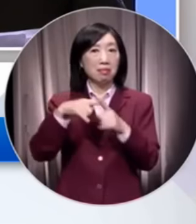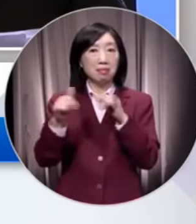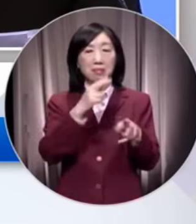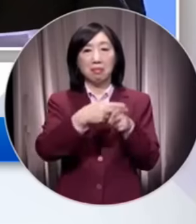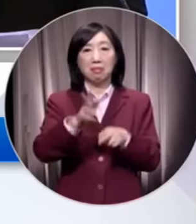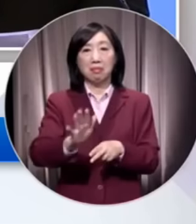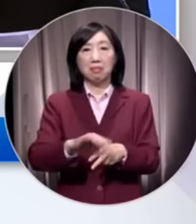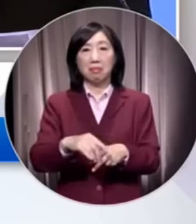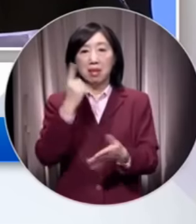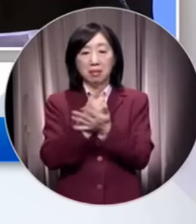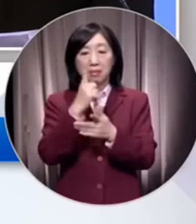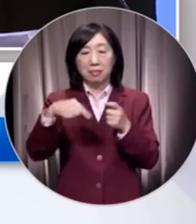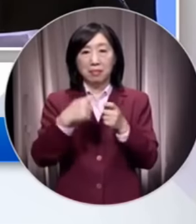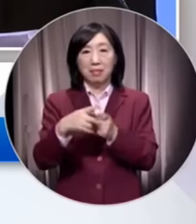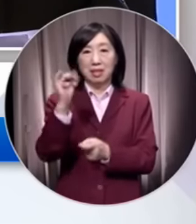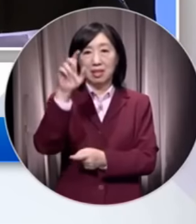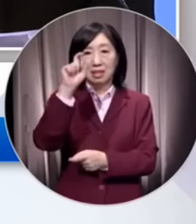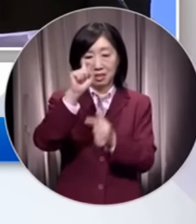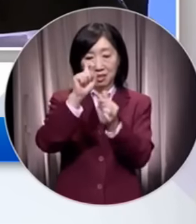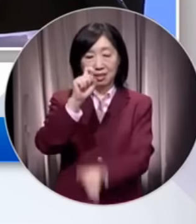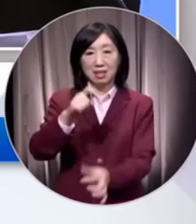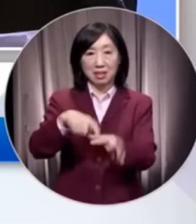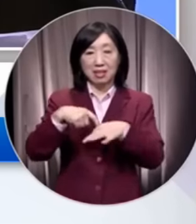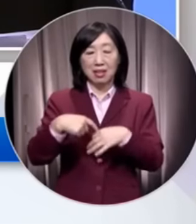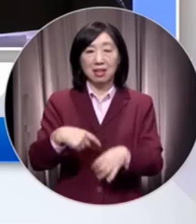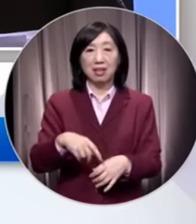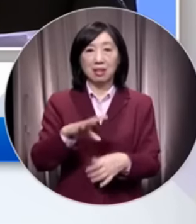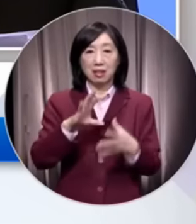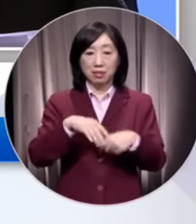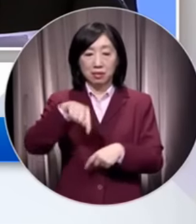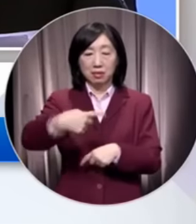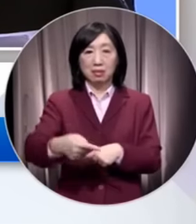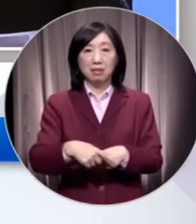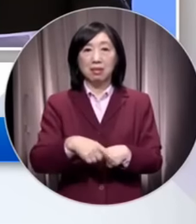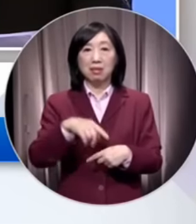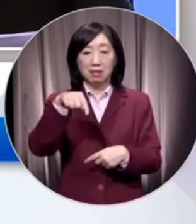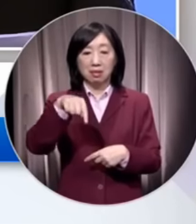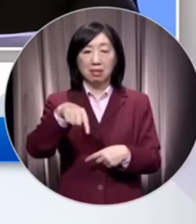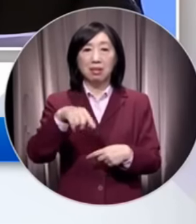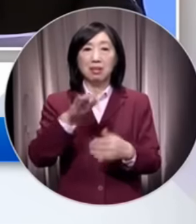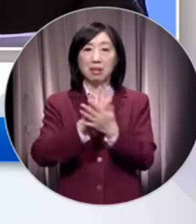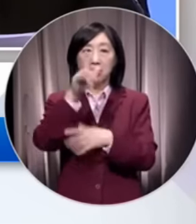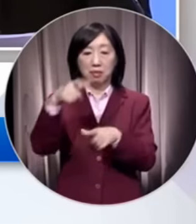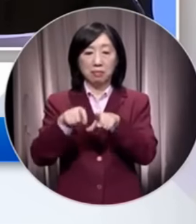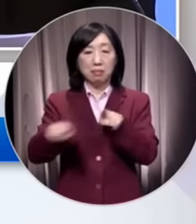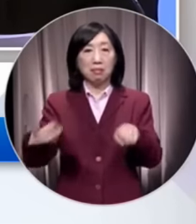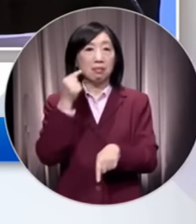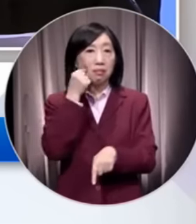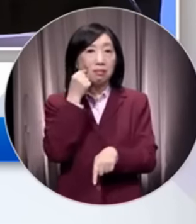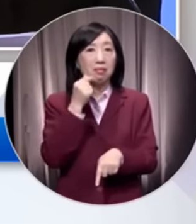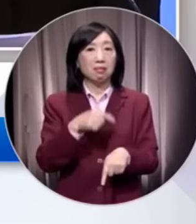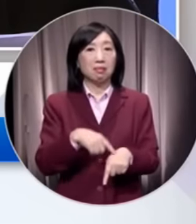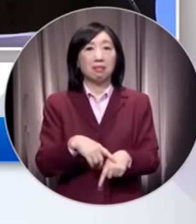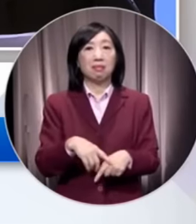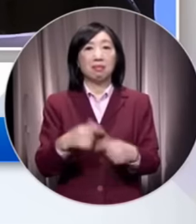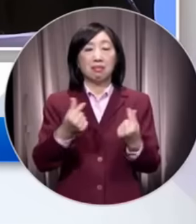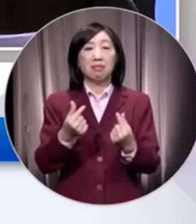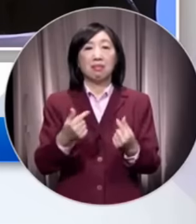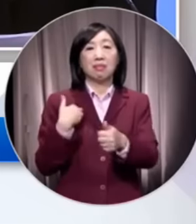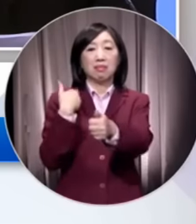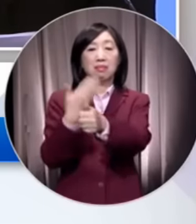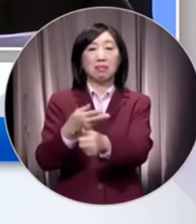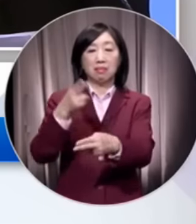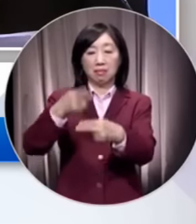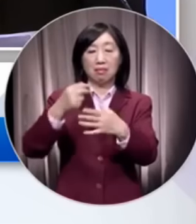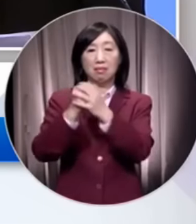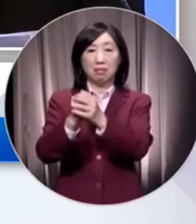十亿的收入，这样下去，台湾的政党的竞争哪一天才会公平？就算是交付信托，也